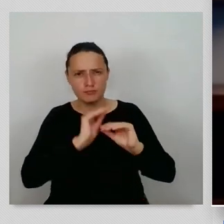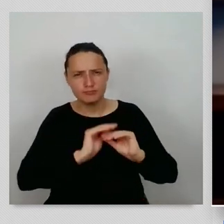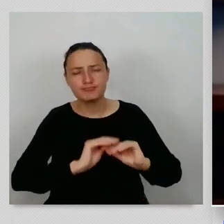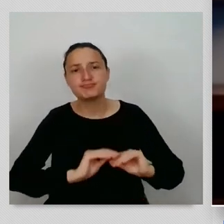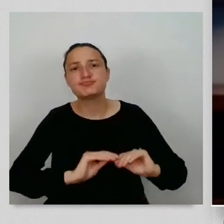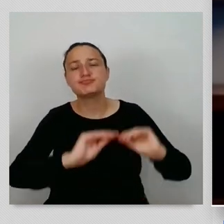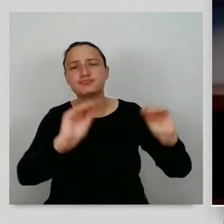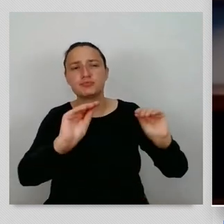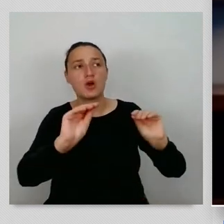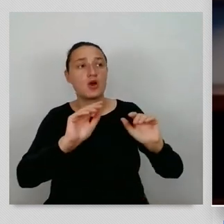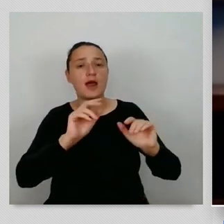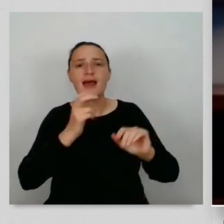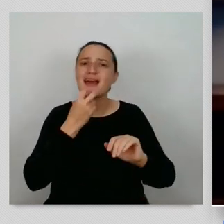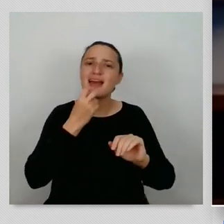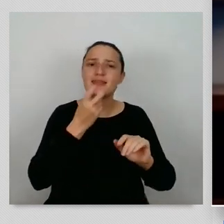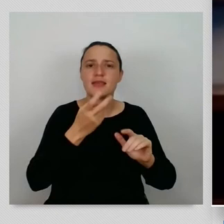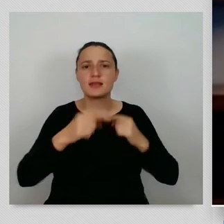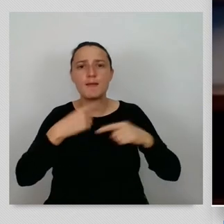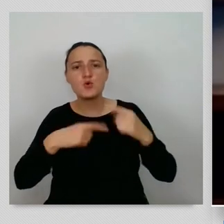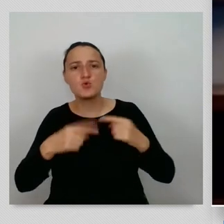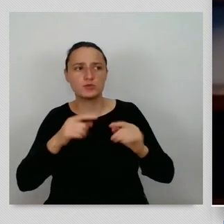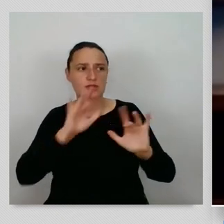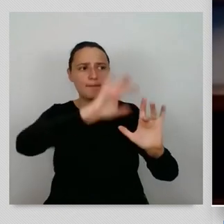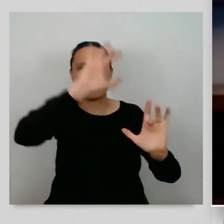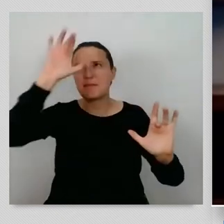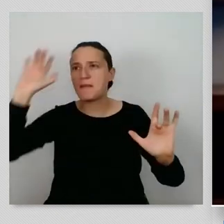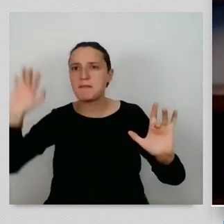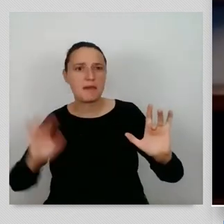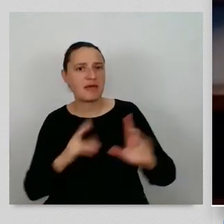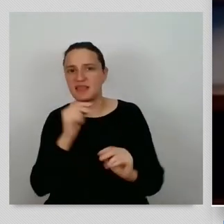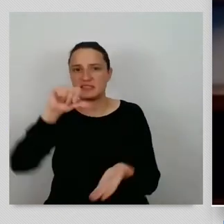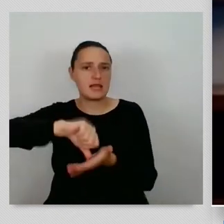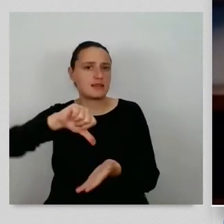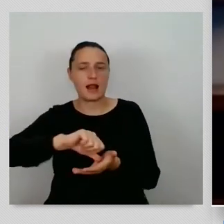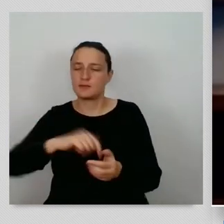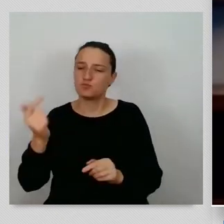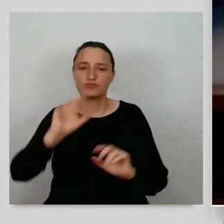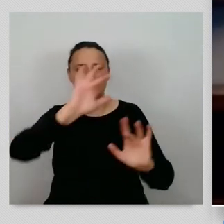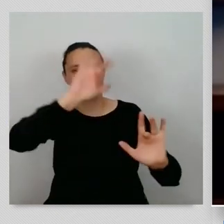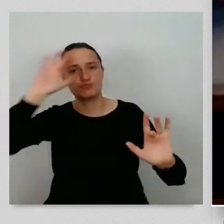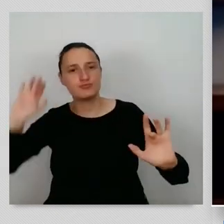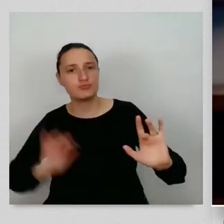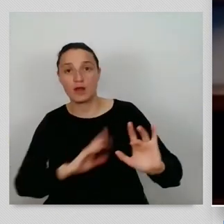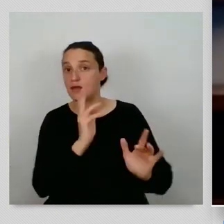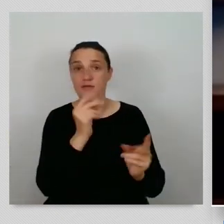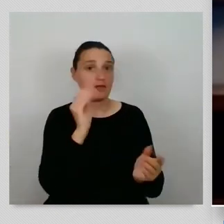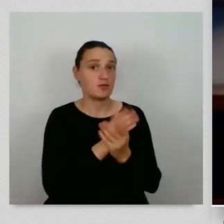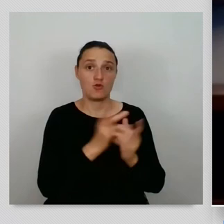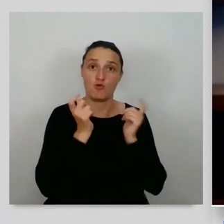prosumenckiej, rozproszonym sposobie produkcji energii. I to zarówno na obszarach wiejskich jako alternatywny